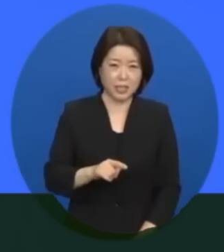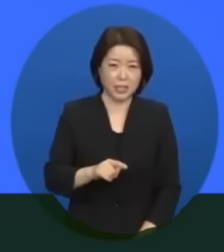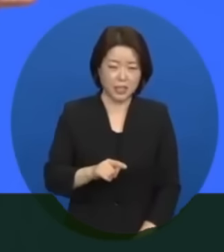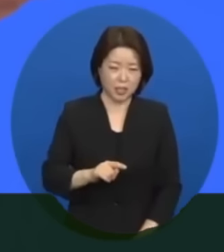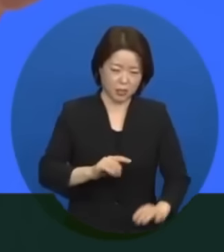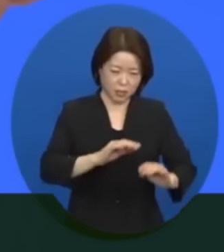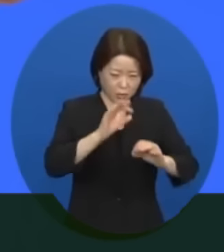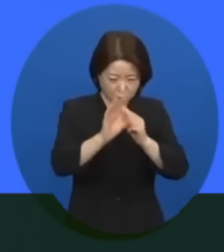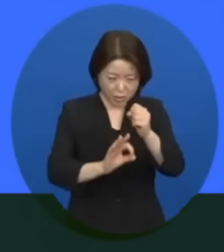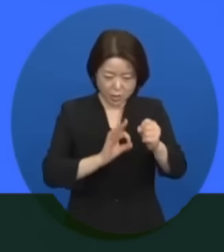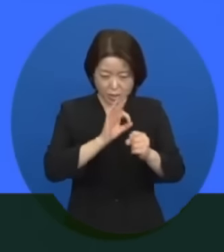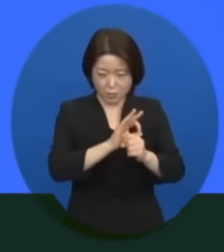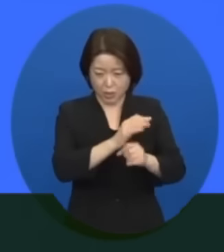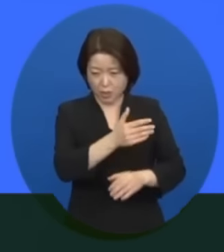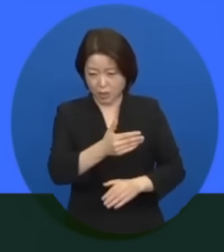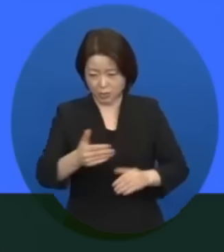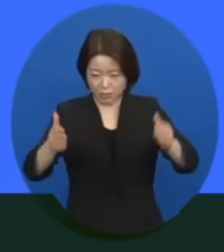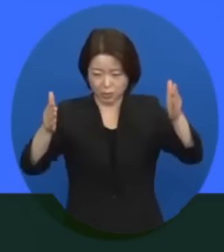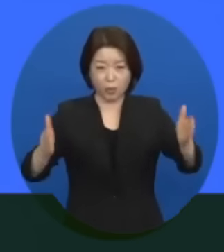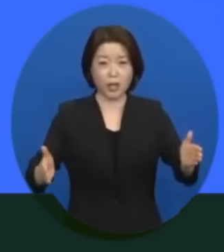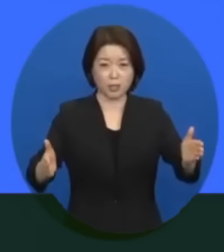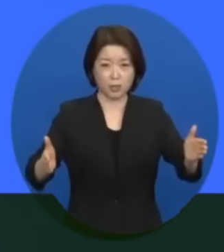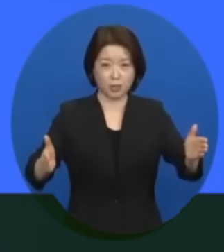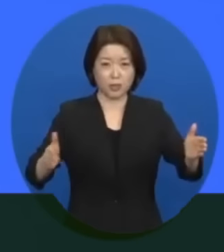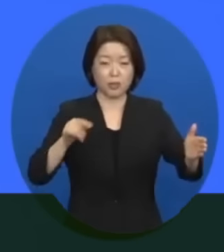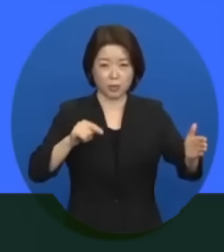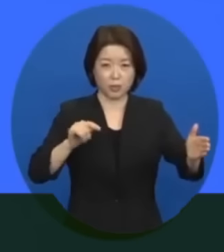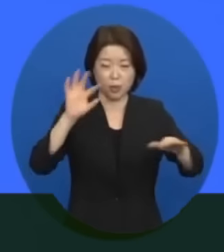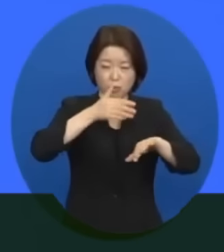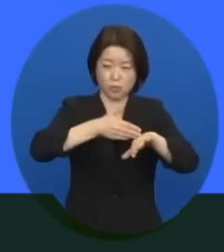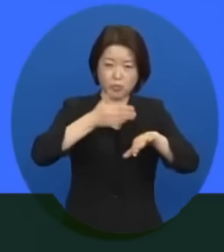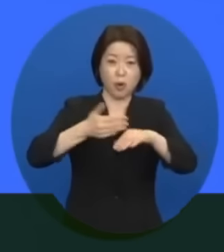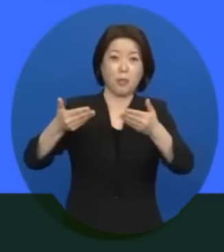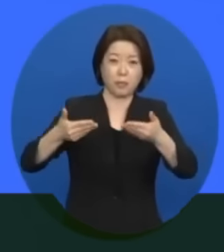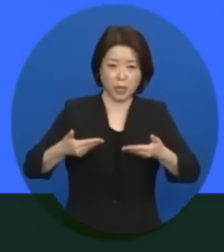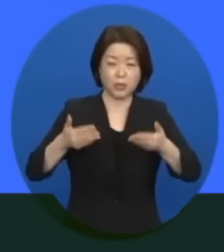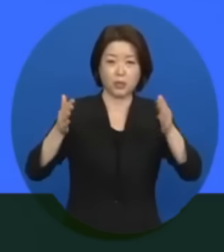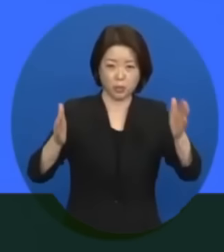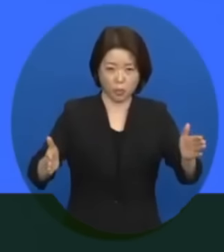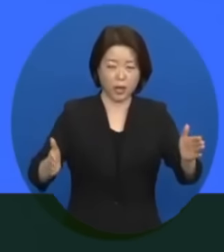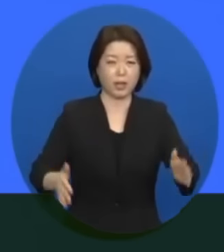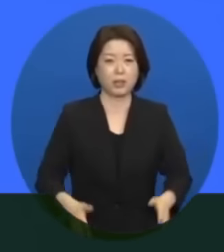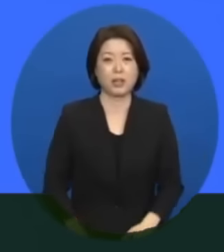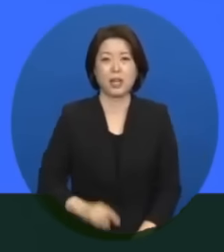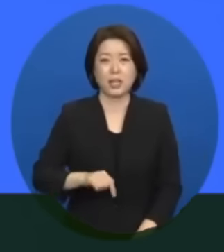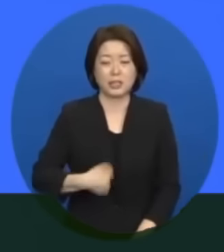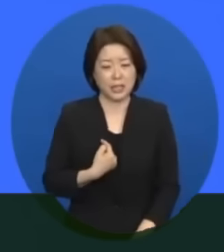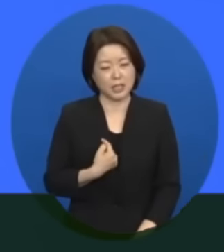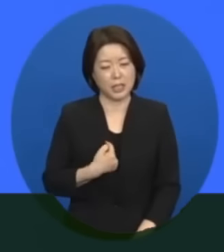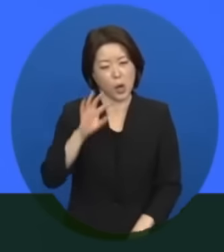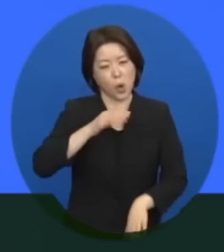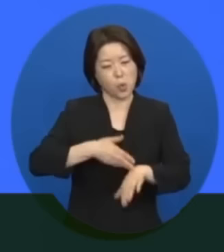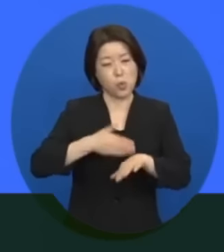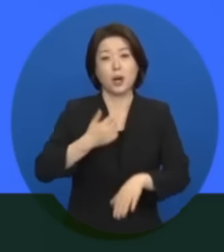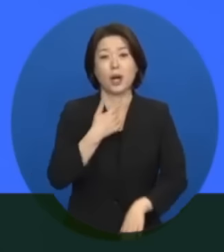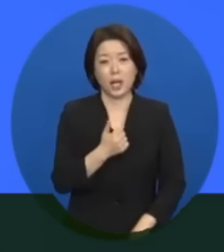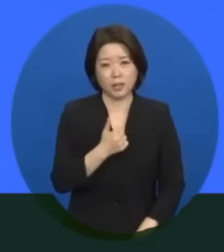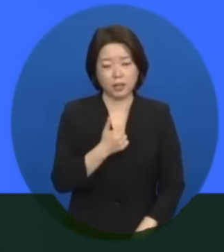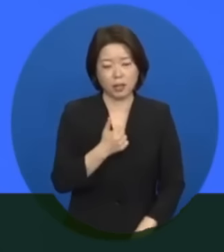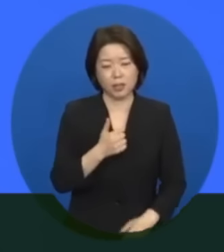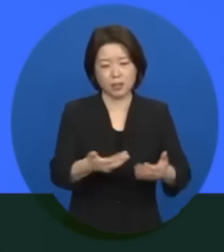과정을이 지나면서 나중에 이제 그때 과정 그때 자신의 이제 다름 받았던 부분을